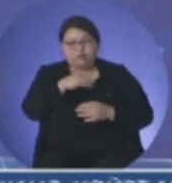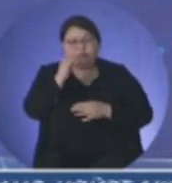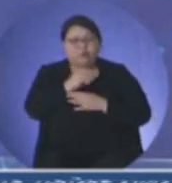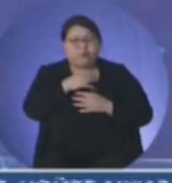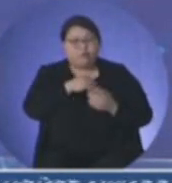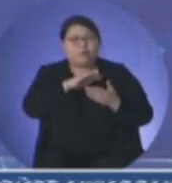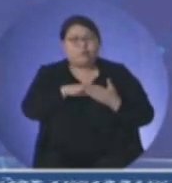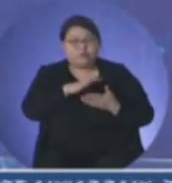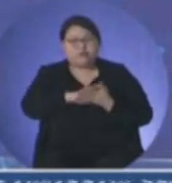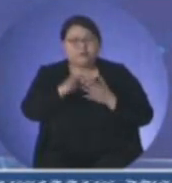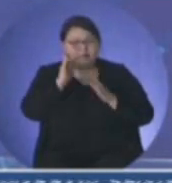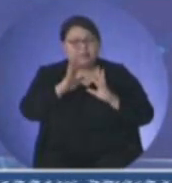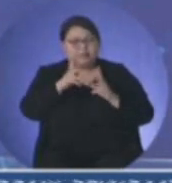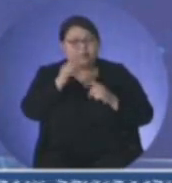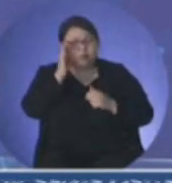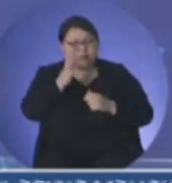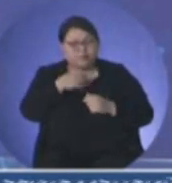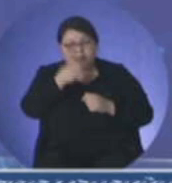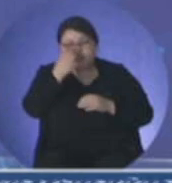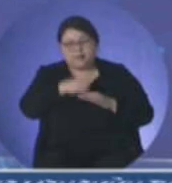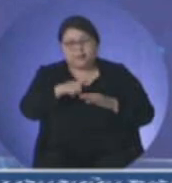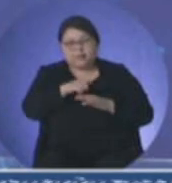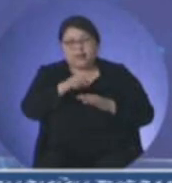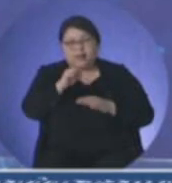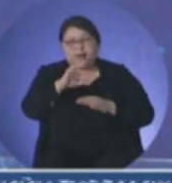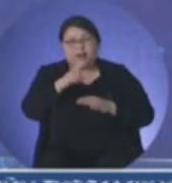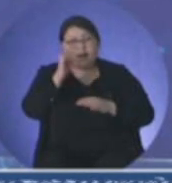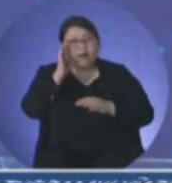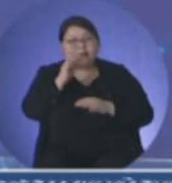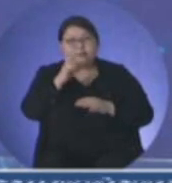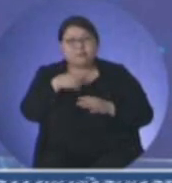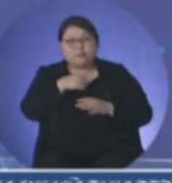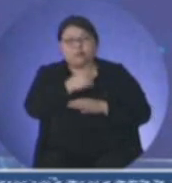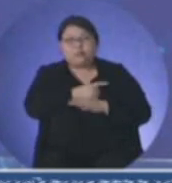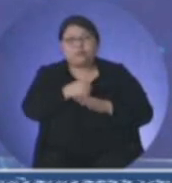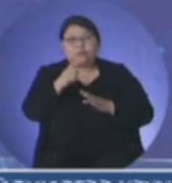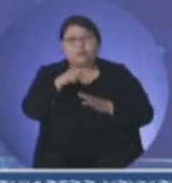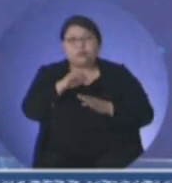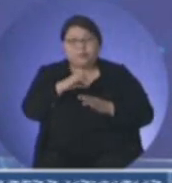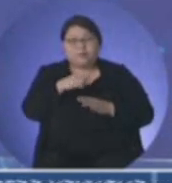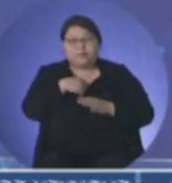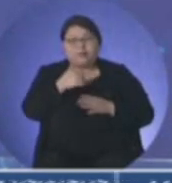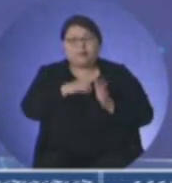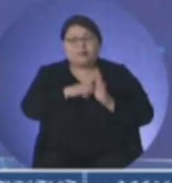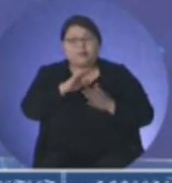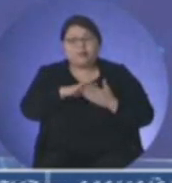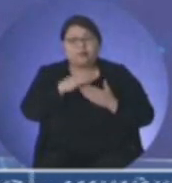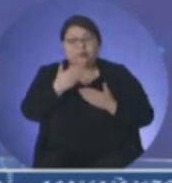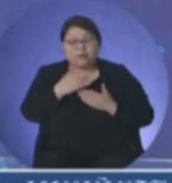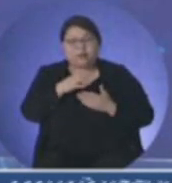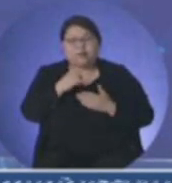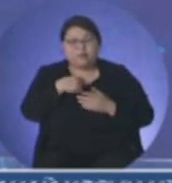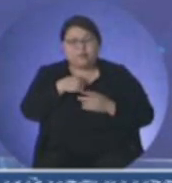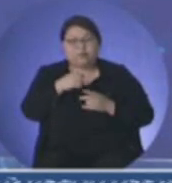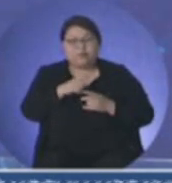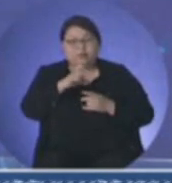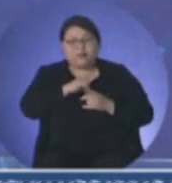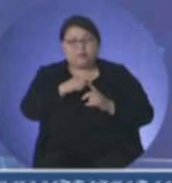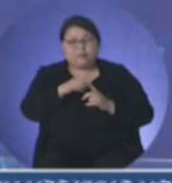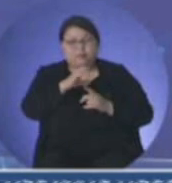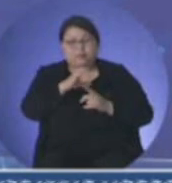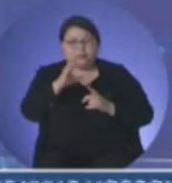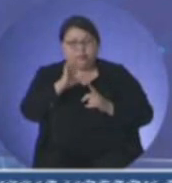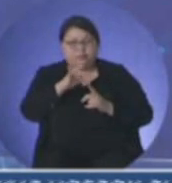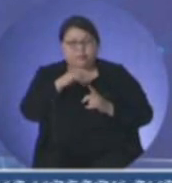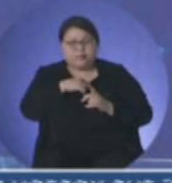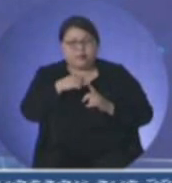сэргэлтийн бодлого, засгийн газраас хэрэгжүүлж байгаа арга хэмжээнүүдийн үр дүнгийн талаар илтгэл тавилаа. Харин хүний эрхийн байгууллагууд ерөнхий